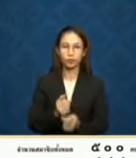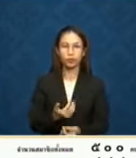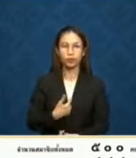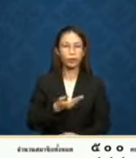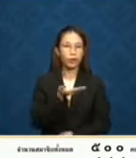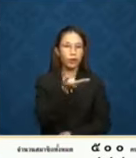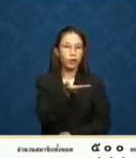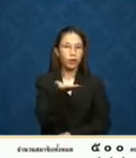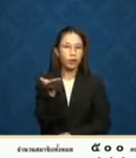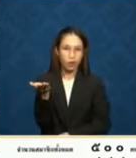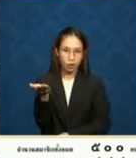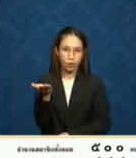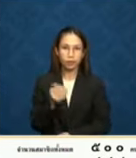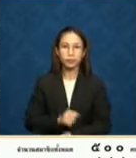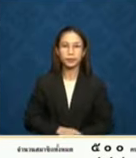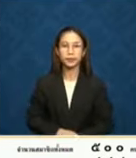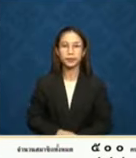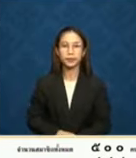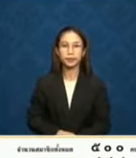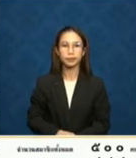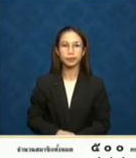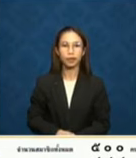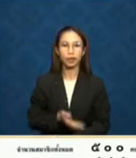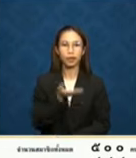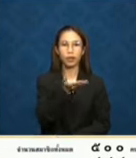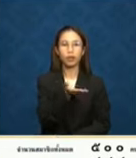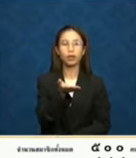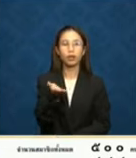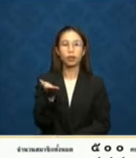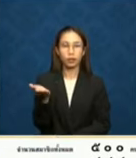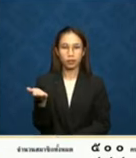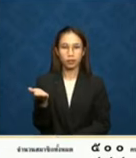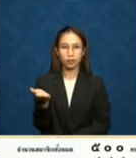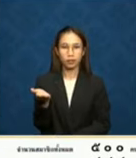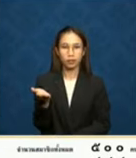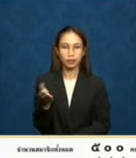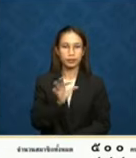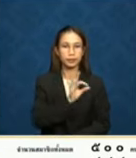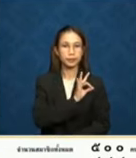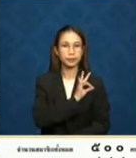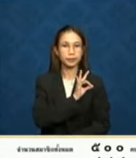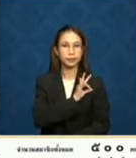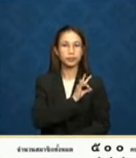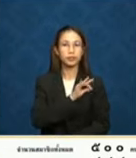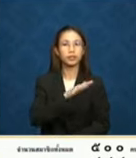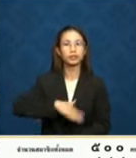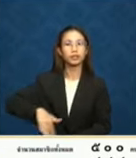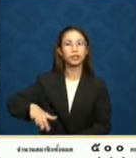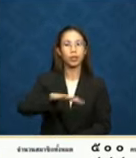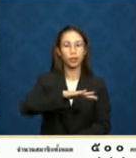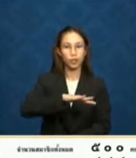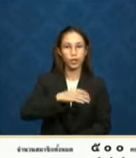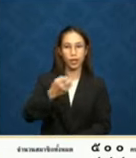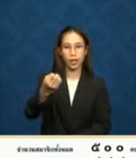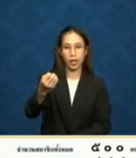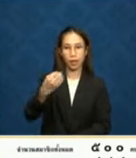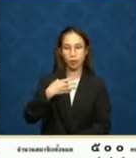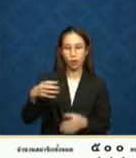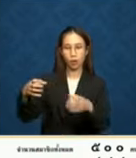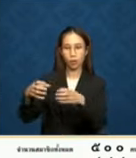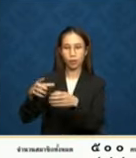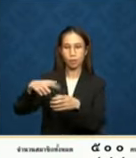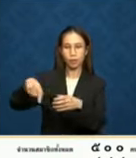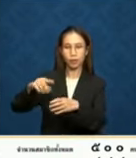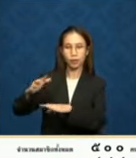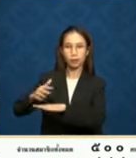รอบกวนอครั้งหนึงนะครับว่าขอให้พวกท่านสมาชิกทก ท่านช่แ้งทางพักของท่าน